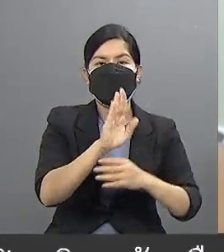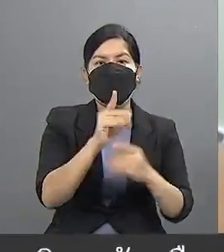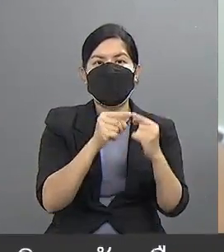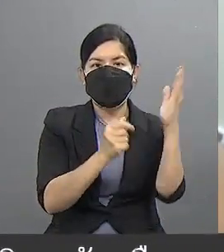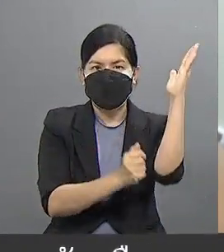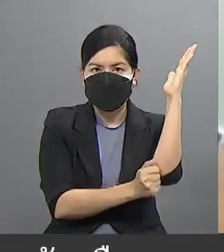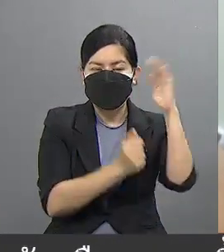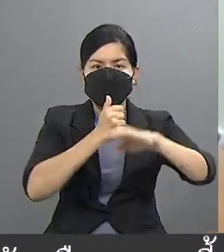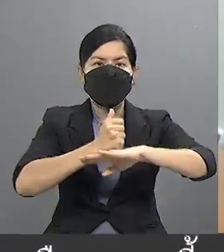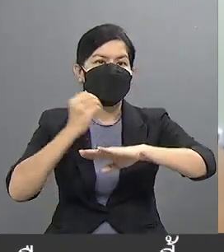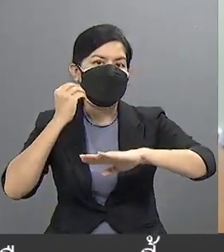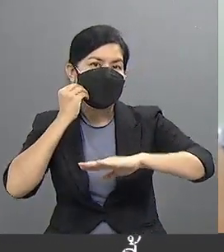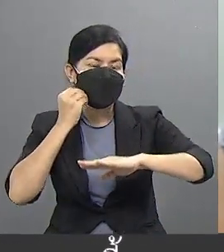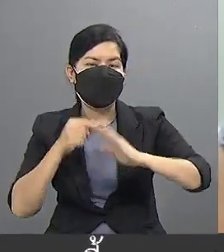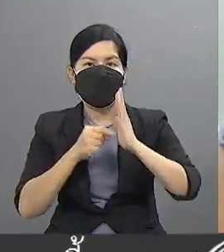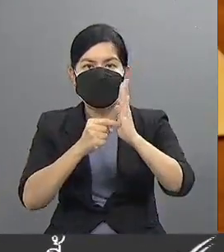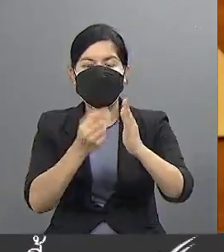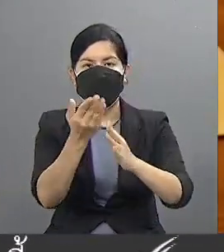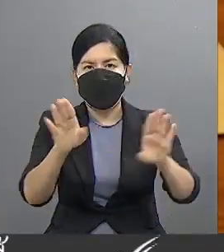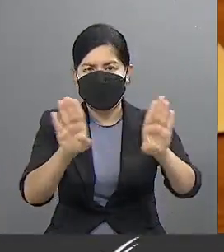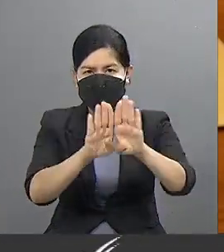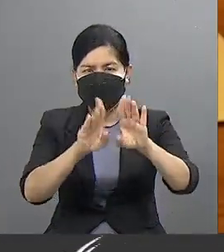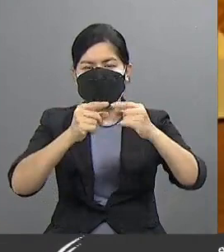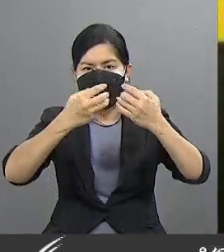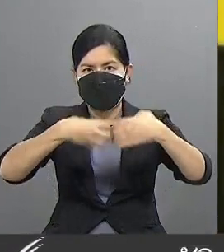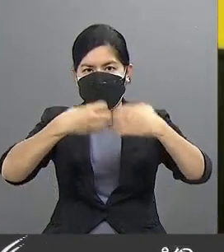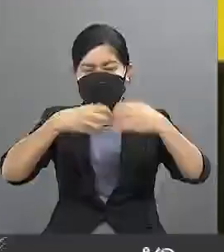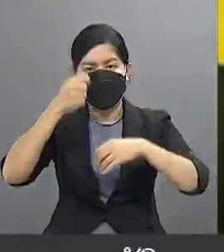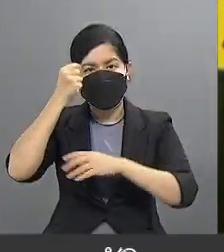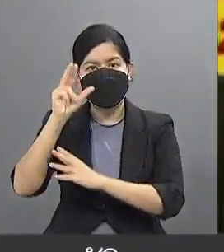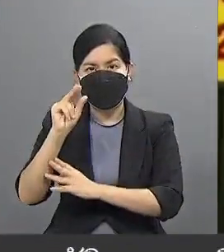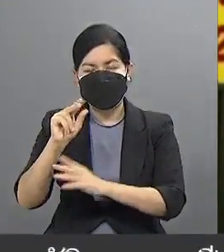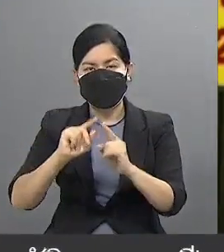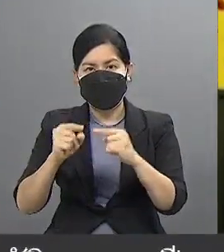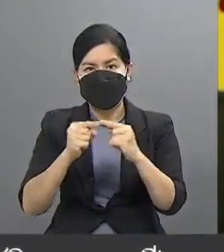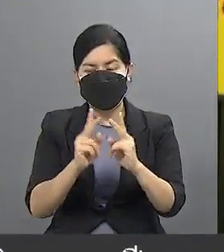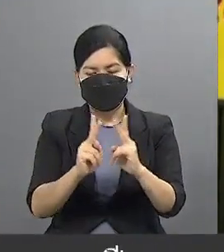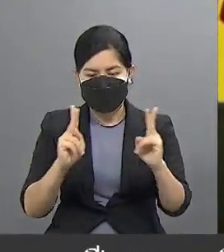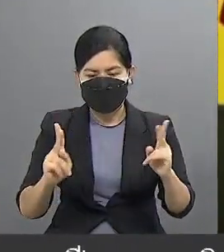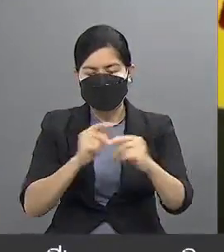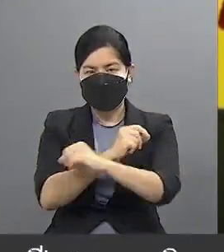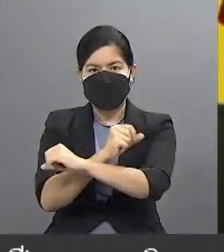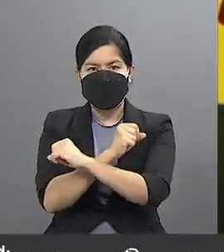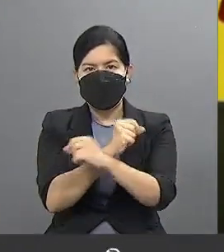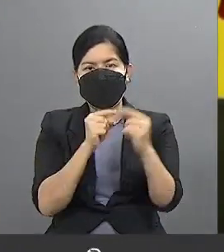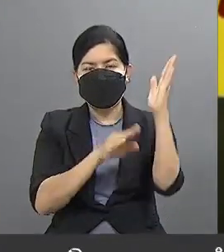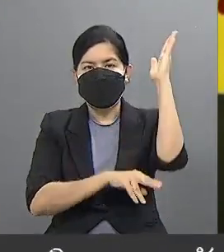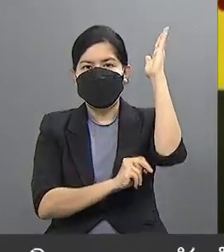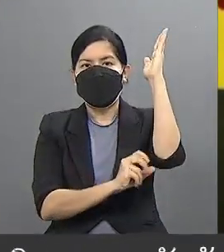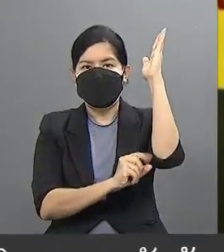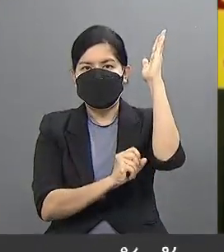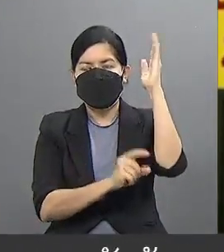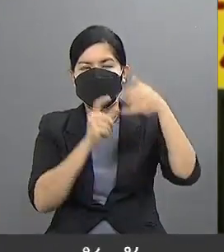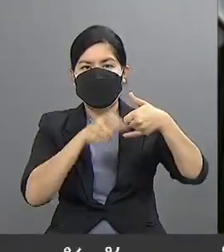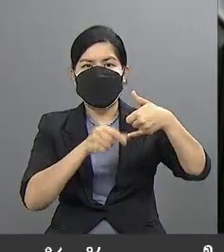ให้ปิดโรงงานเป็นเวลา30วันแต่คณะกรรมการควบคุมโรคจังหวัดนครศรีธรรมราชซึ่งมีนายไกลสอนวิสิทธิ์วงศ์ผู้ว่